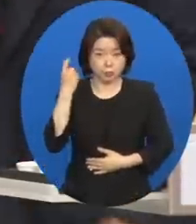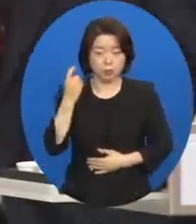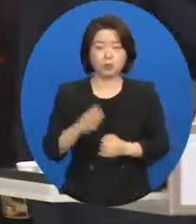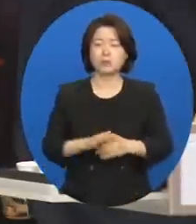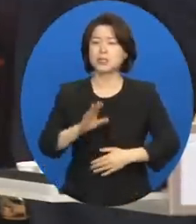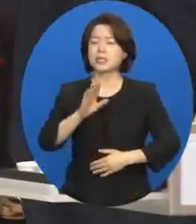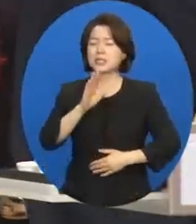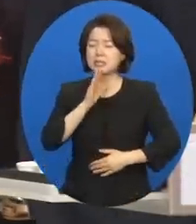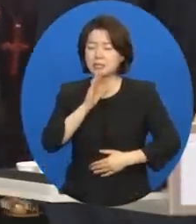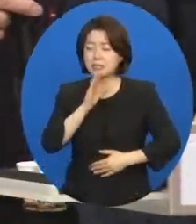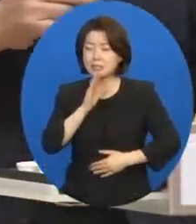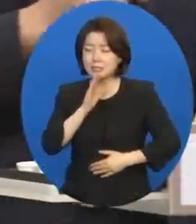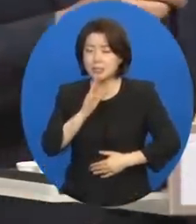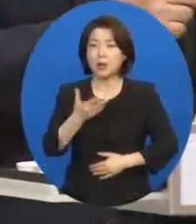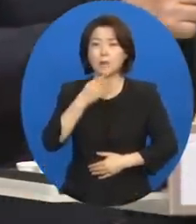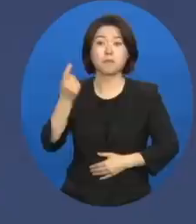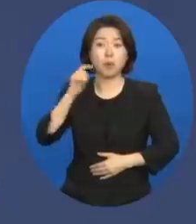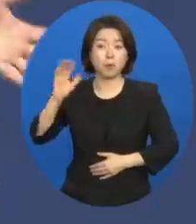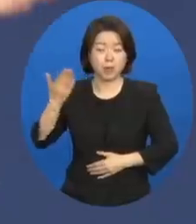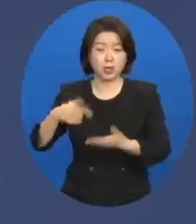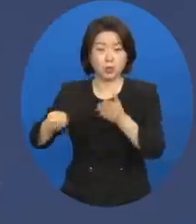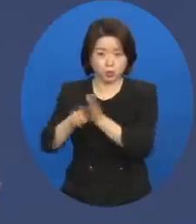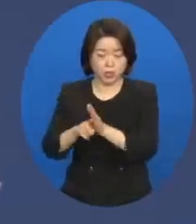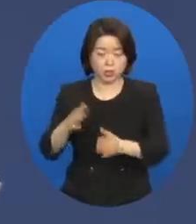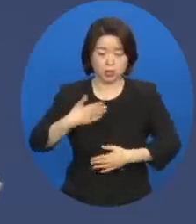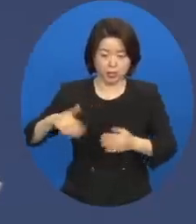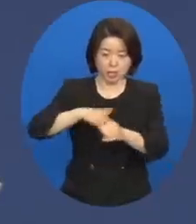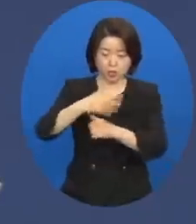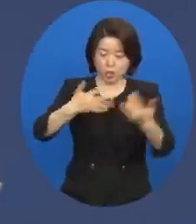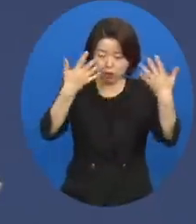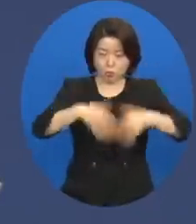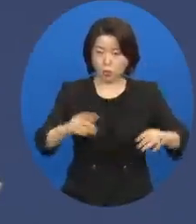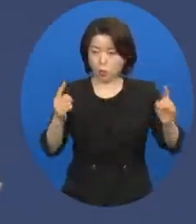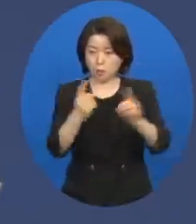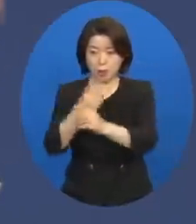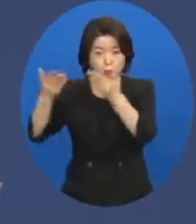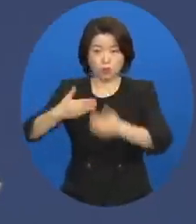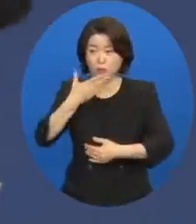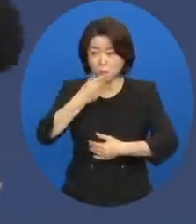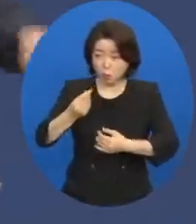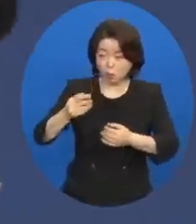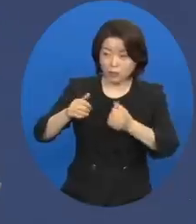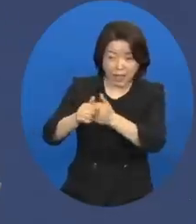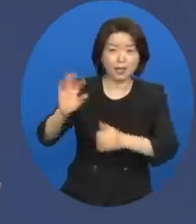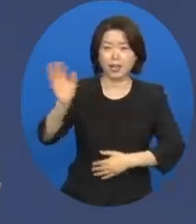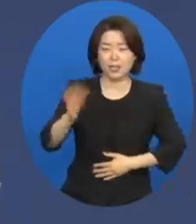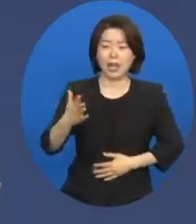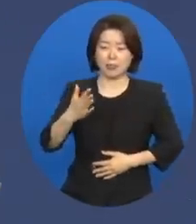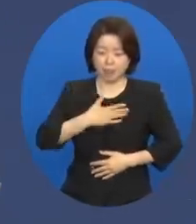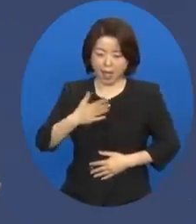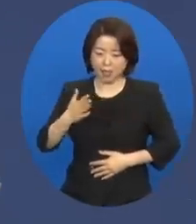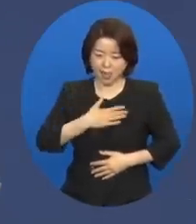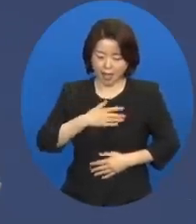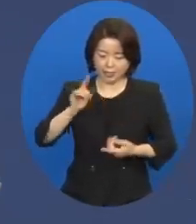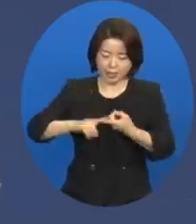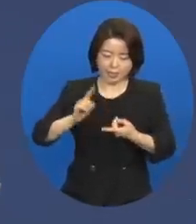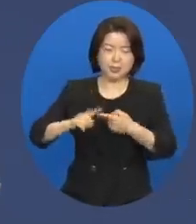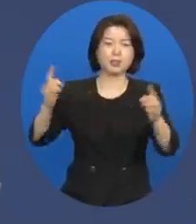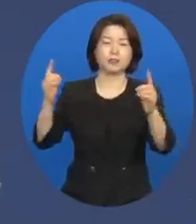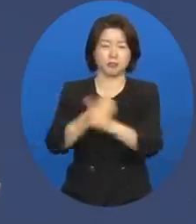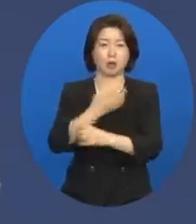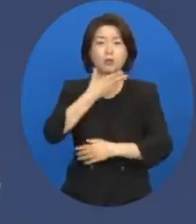진정으로 복음이 되게 하려면 그 복음은 우리의 상황과 조건을 바꾸는 복음이 아니라 바로 나를 바꾸는 복음이어야 된다 이